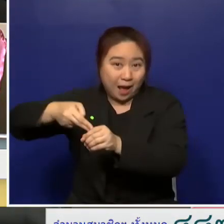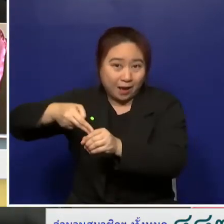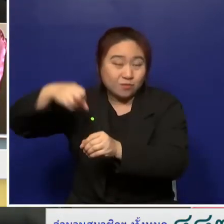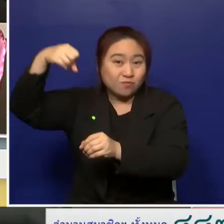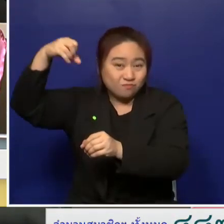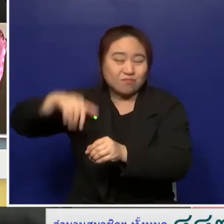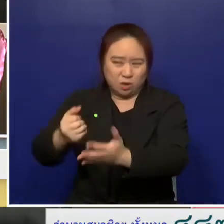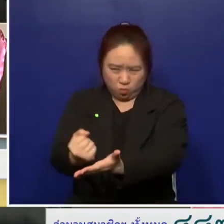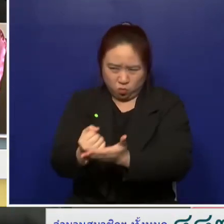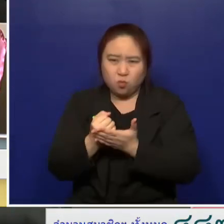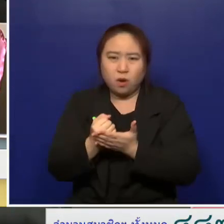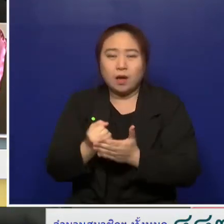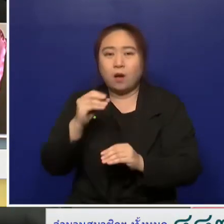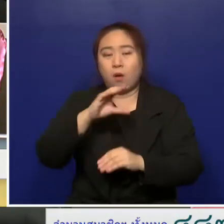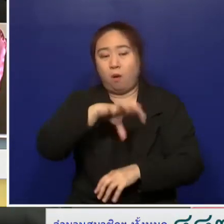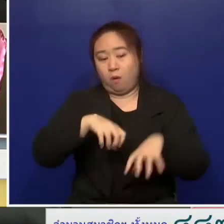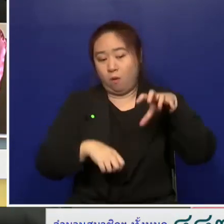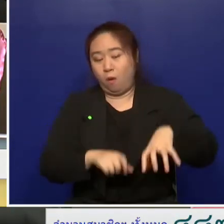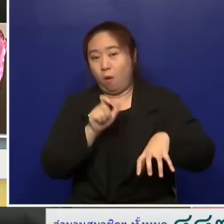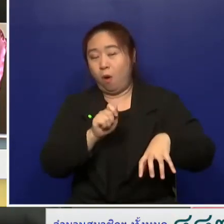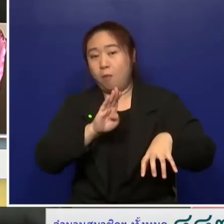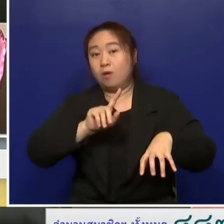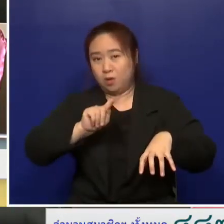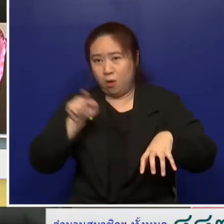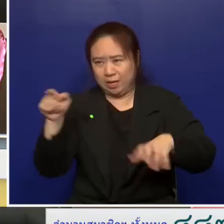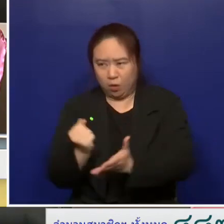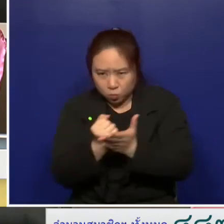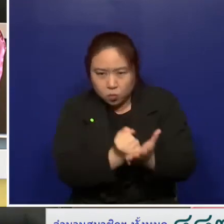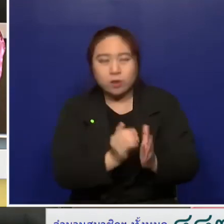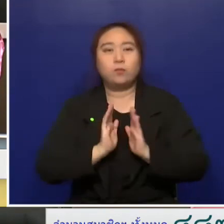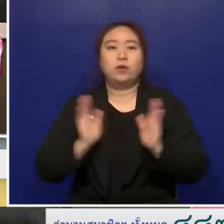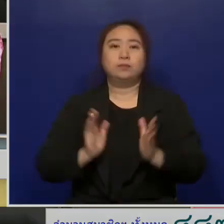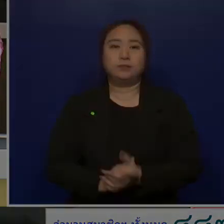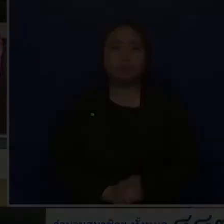ให้กับองค์การบริหารส่นตบลอด้วยครับขอขบคุณครับขอบคุครั